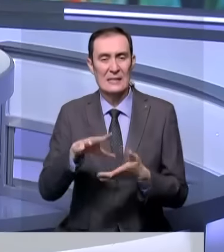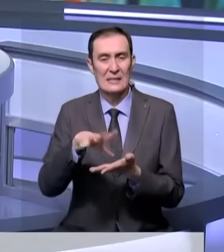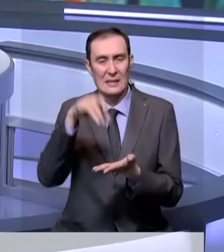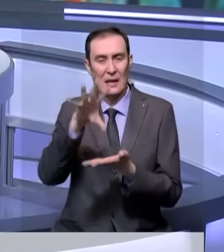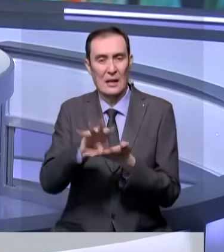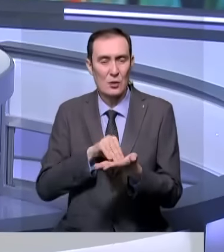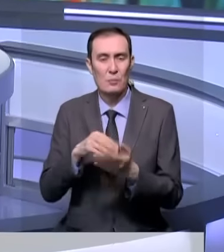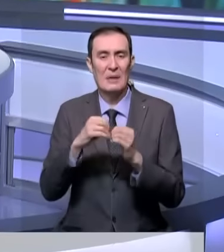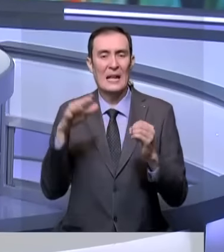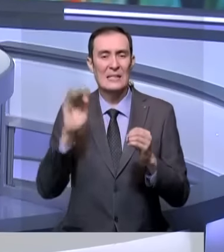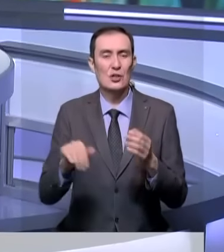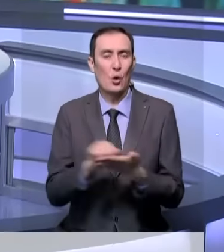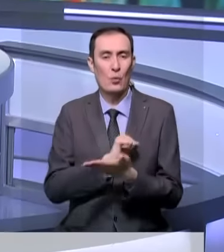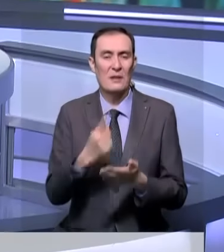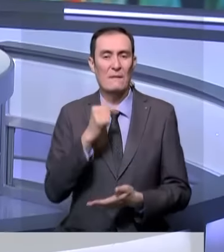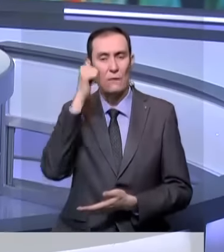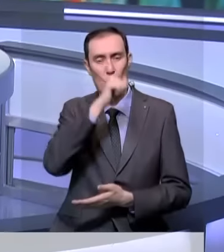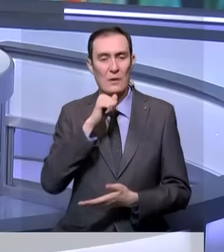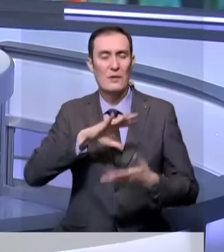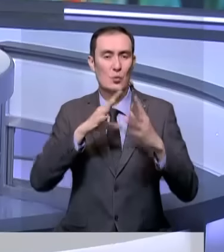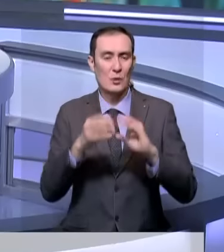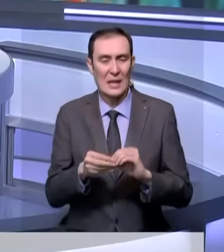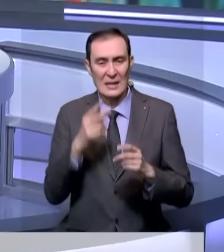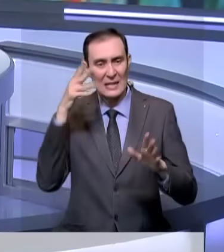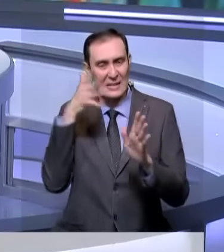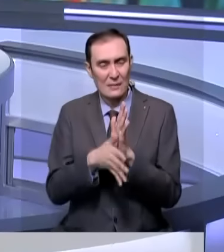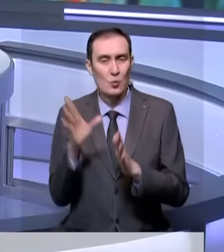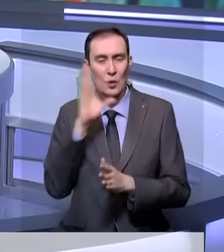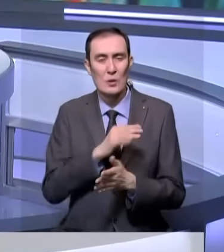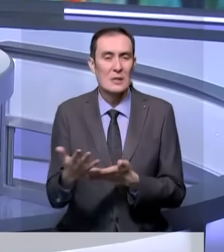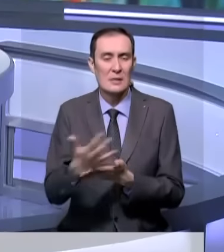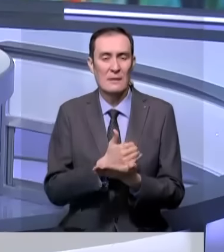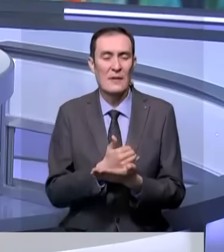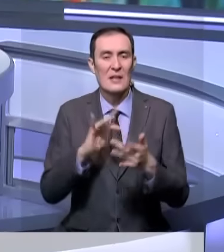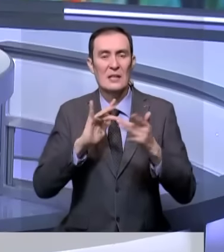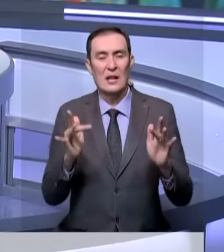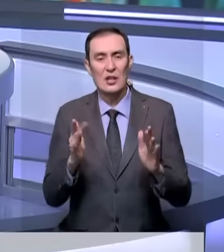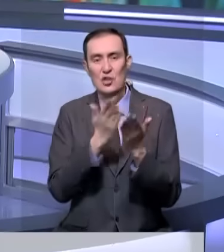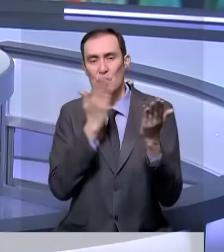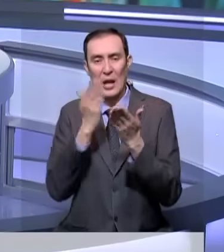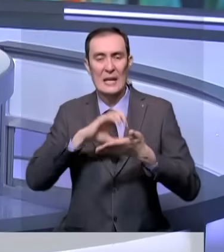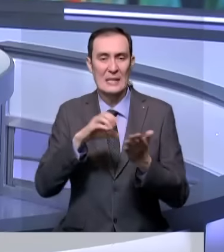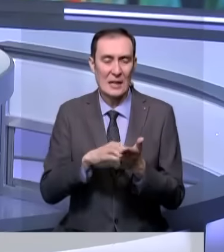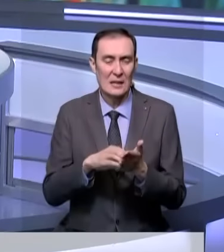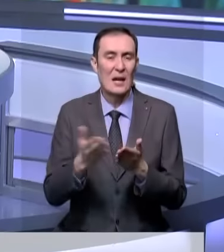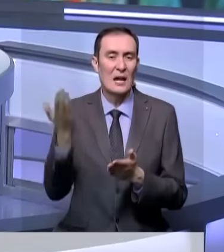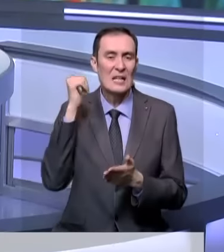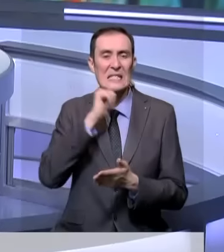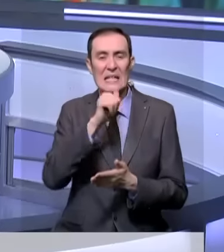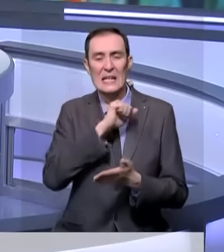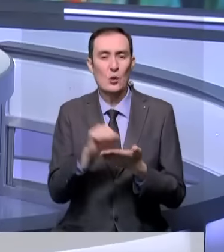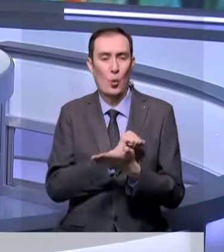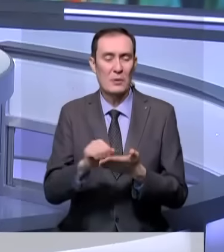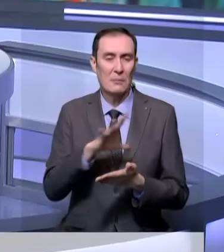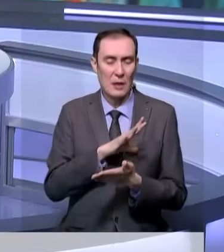до 15 тысяч документов в год. В результате для исследователей удалось создать виртуальный читальный зал, где некогда секретные